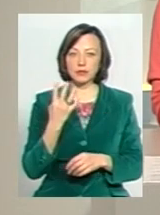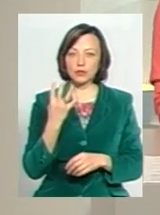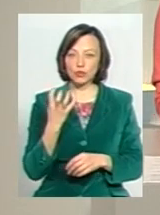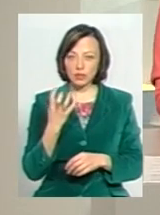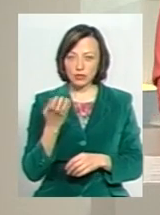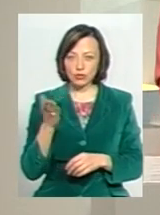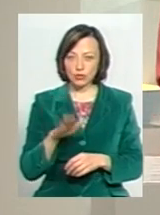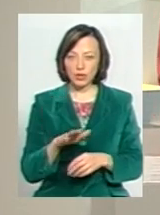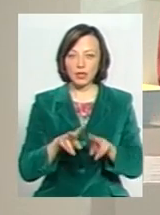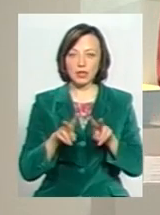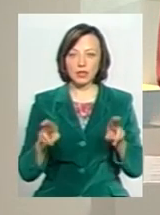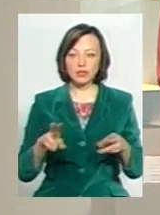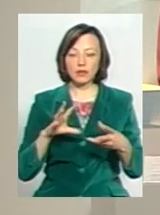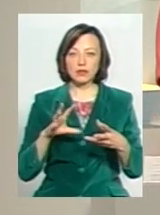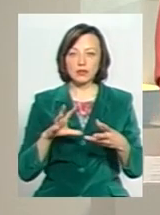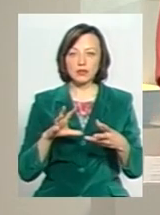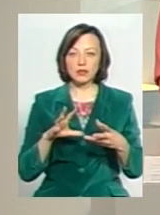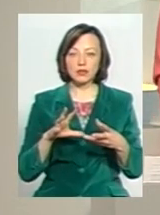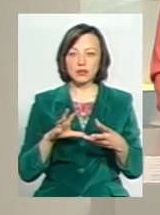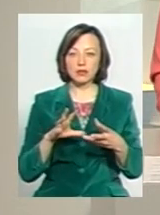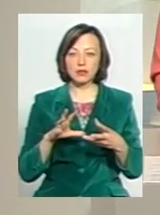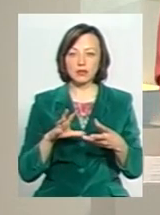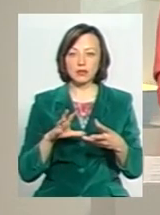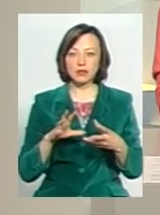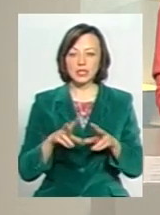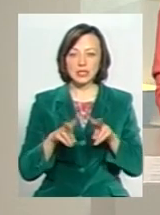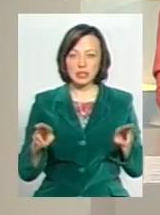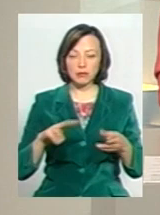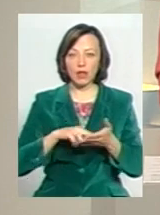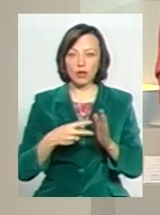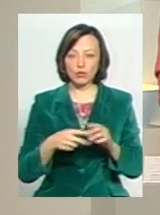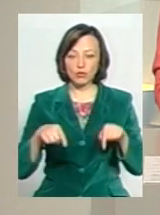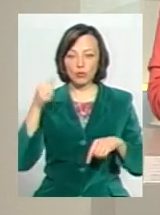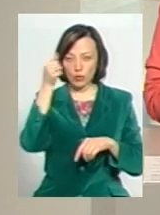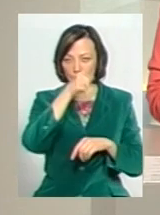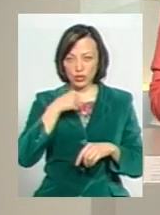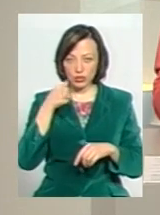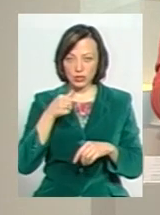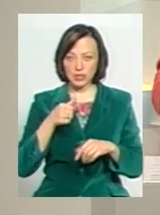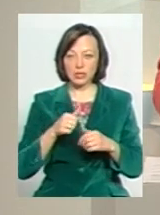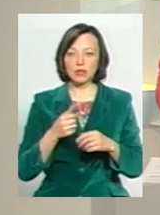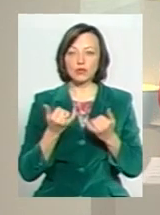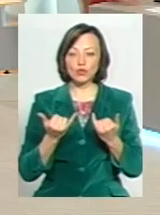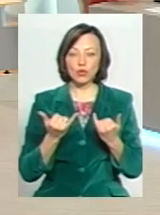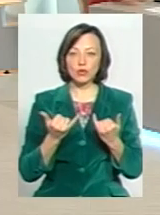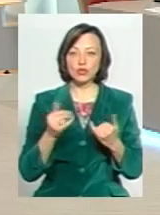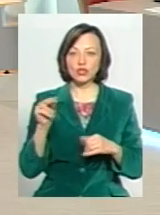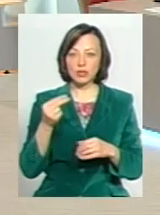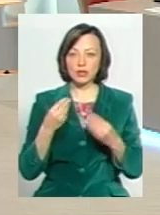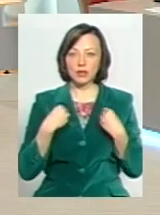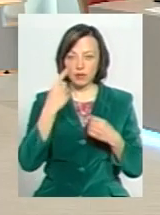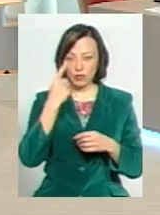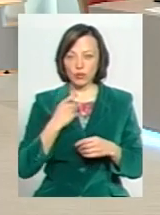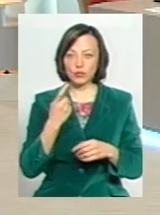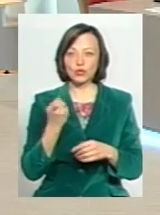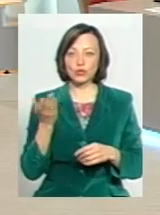400, і такі ж висновки, ну, такі ж, стільки ж планують і цьогоріч також замінити. Сьогодні Чернігів дав інформацію